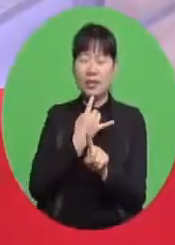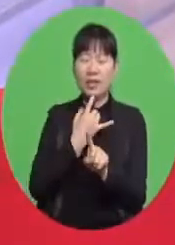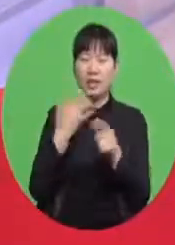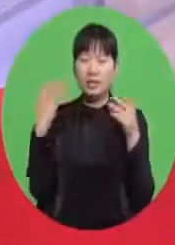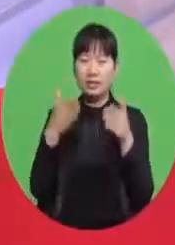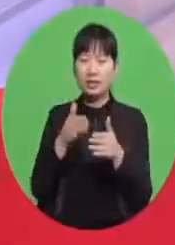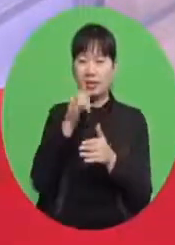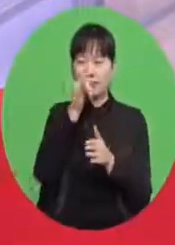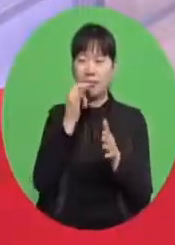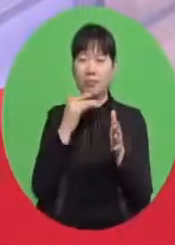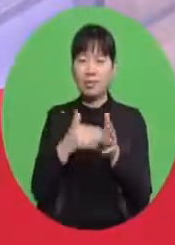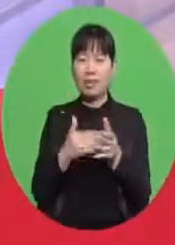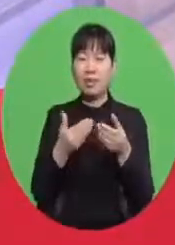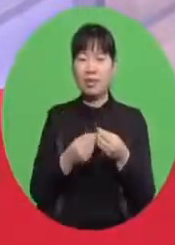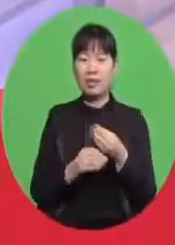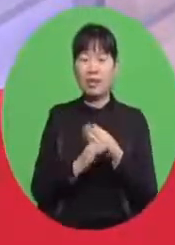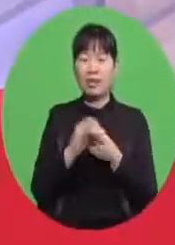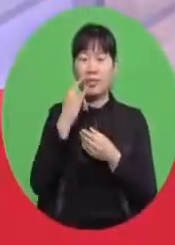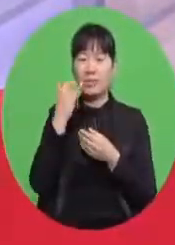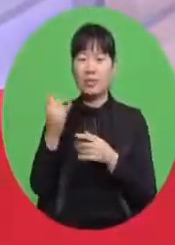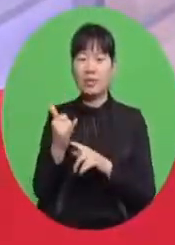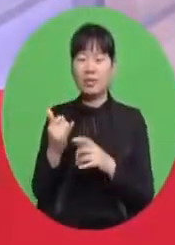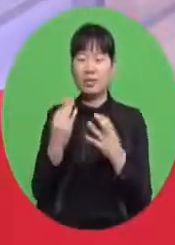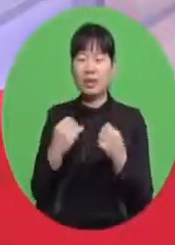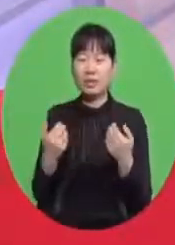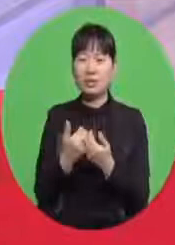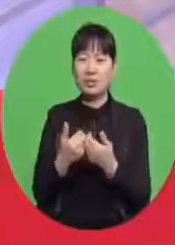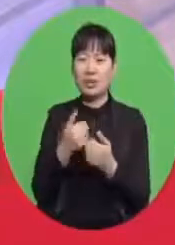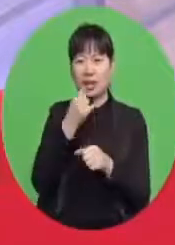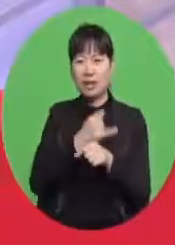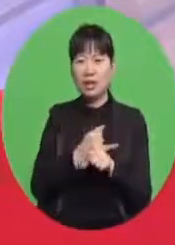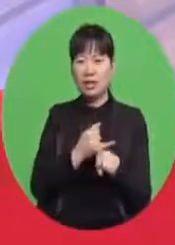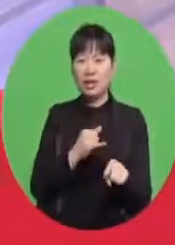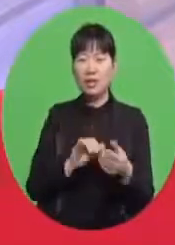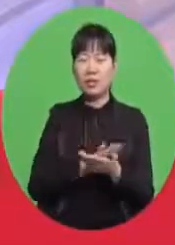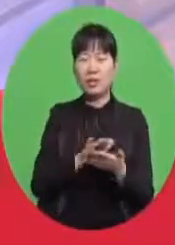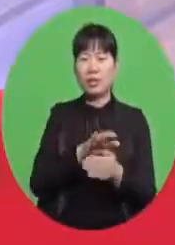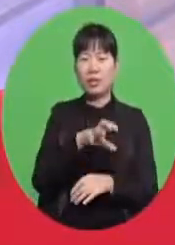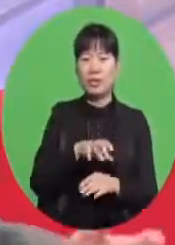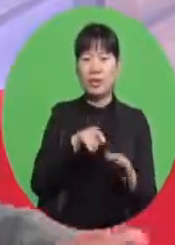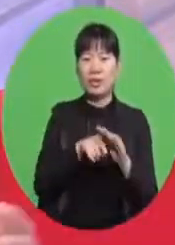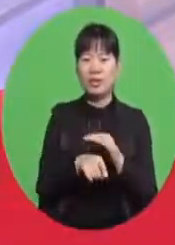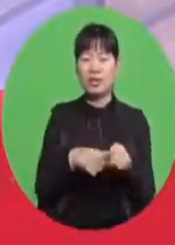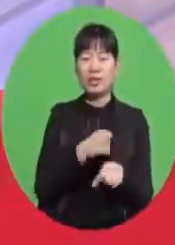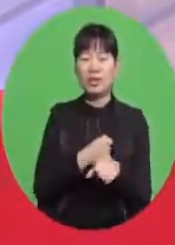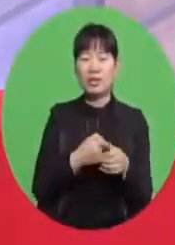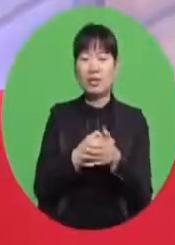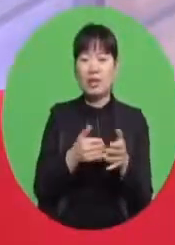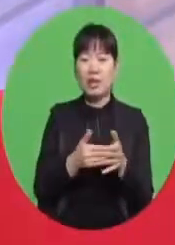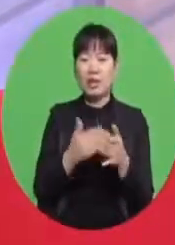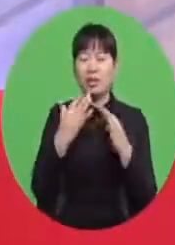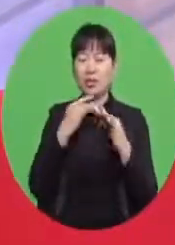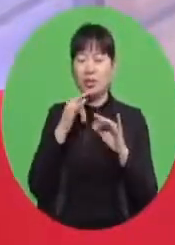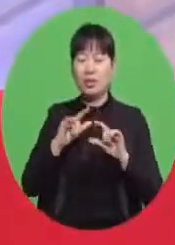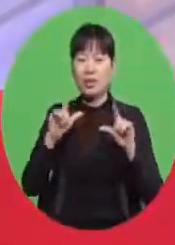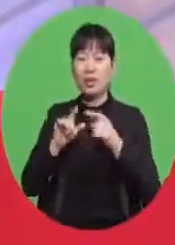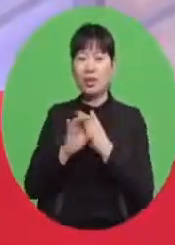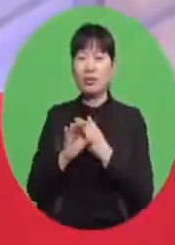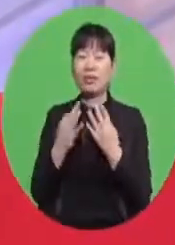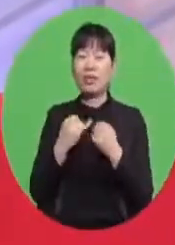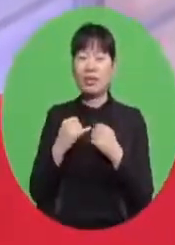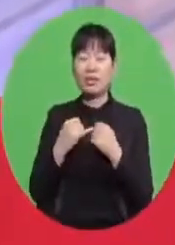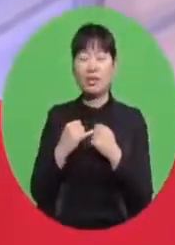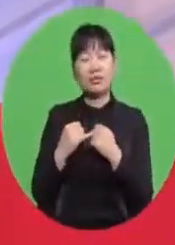충실하다라는 거예요. 그래서 예를 들어서 부모님이 많이 부딪히는 게 이제 놀이동산을 가기로 했어요. 근데 막 주말에 가면 참 많이 막히잖아요.